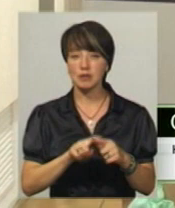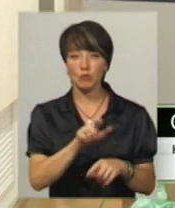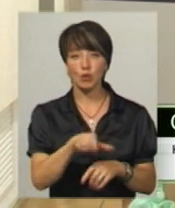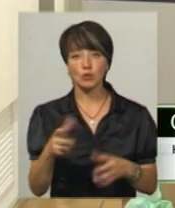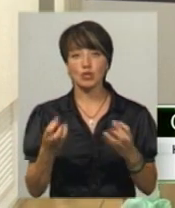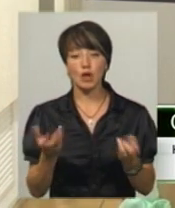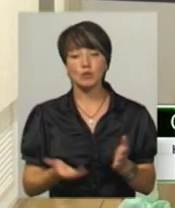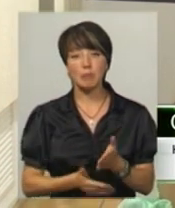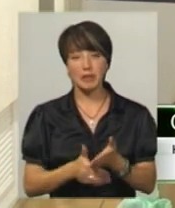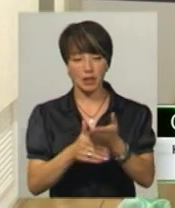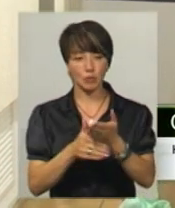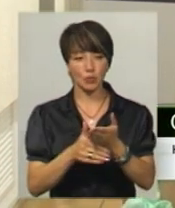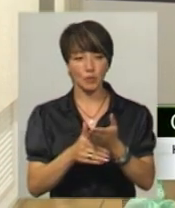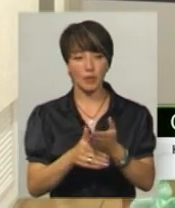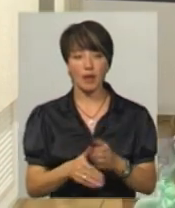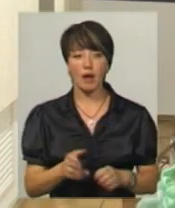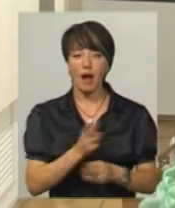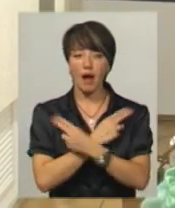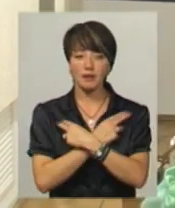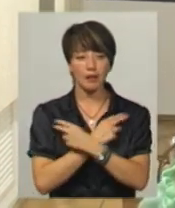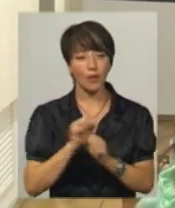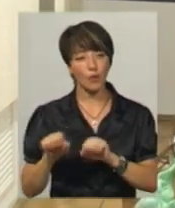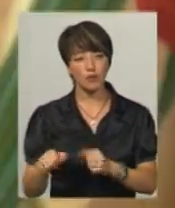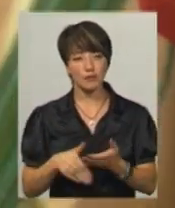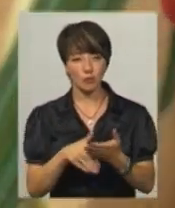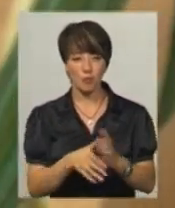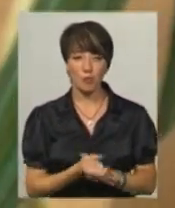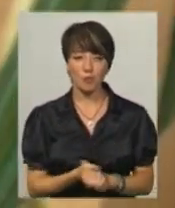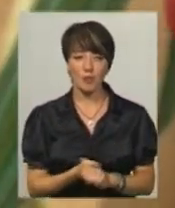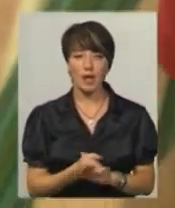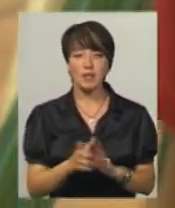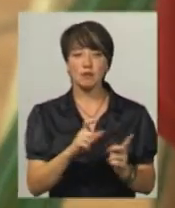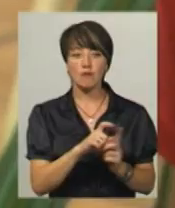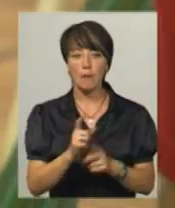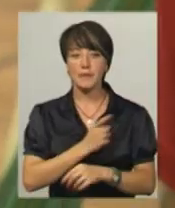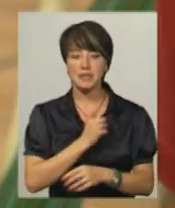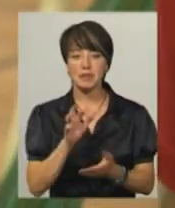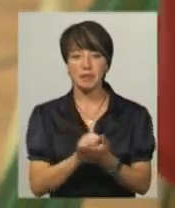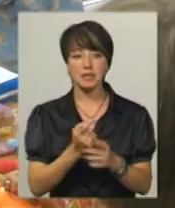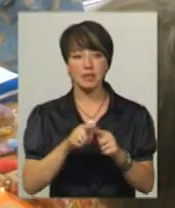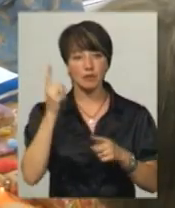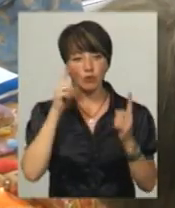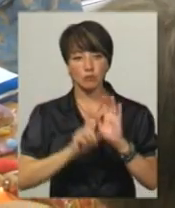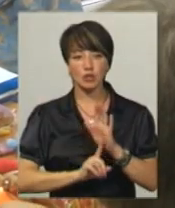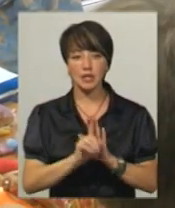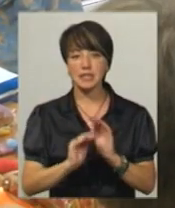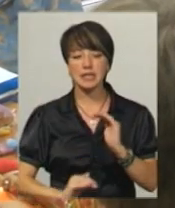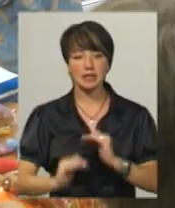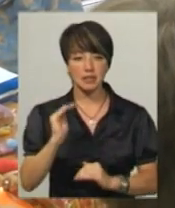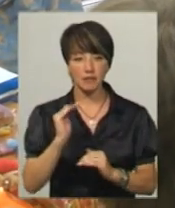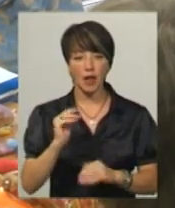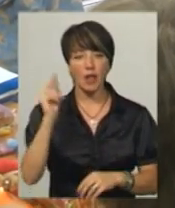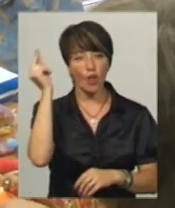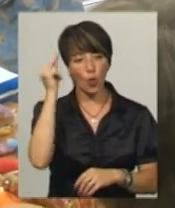ще якусь підтримку, ангела-охоронця в допомогу. За словами майстрині, займатися цією творчістю вона почала з дитинства. На